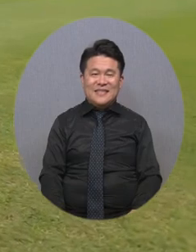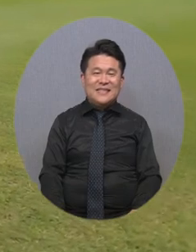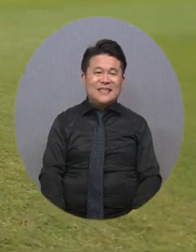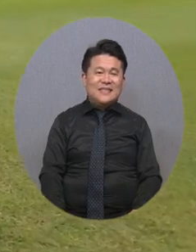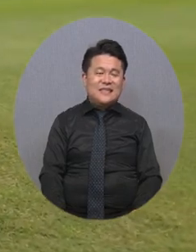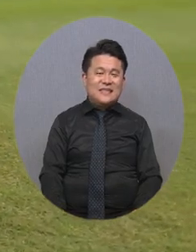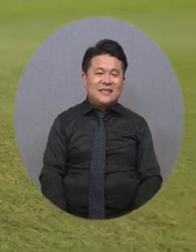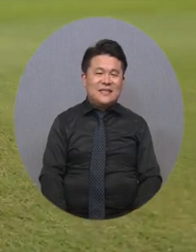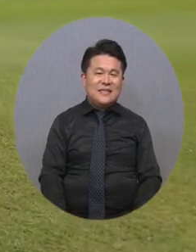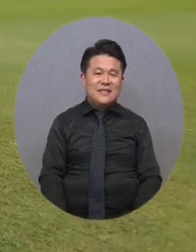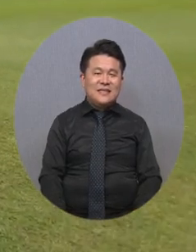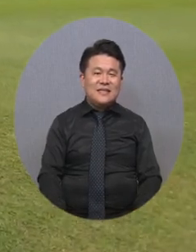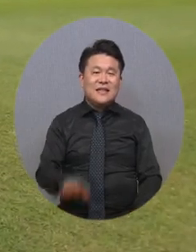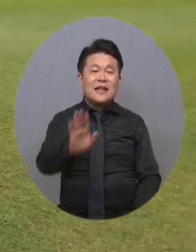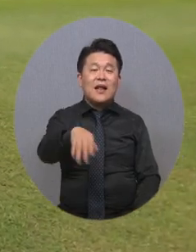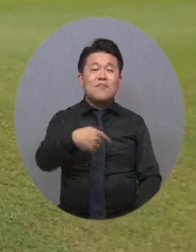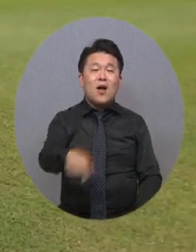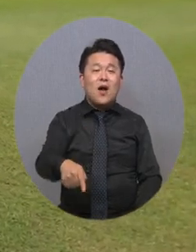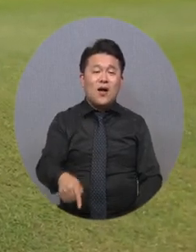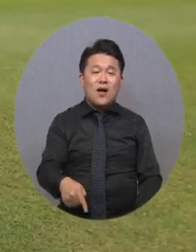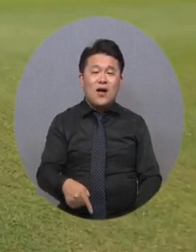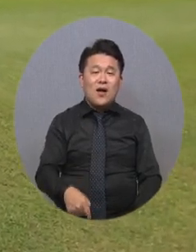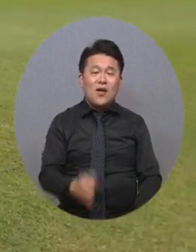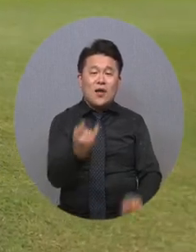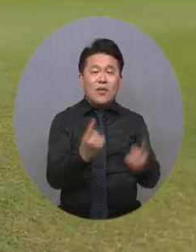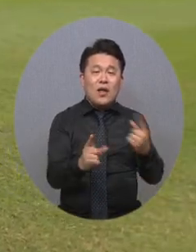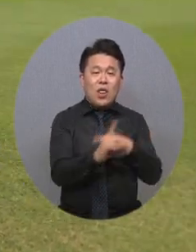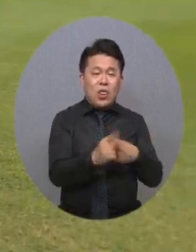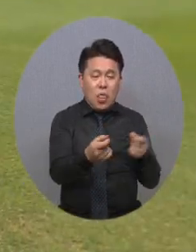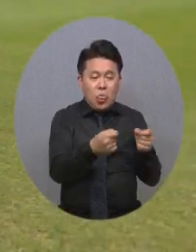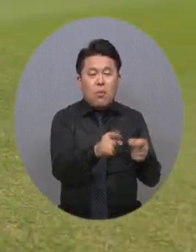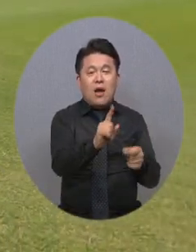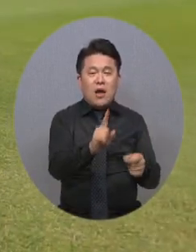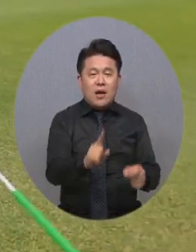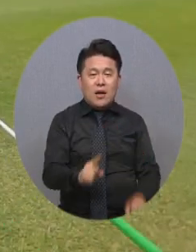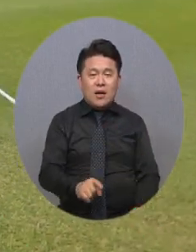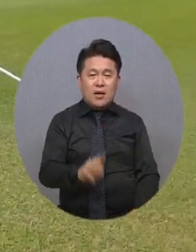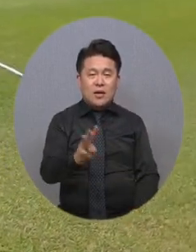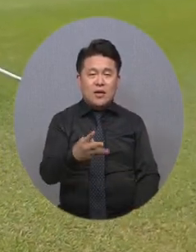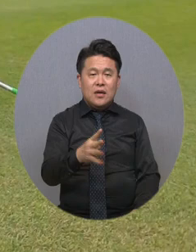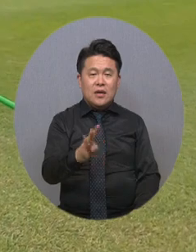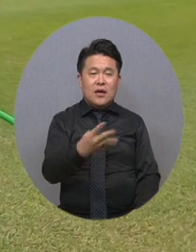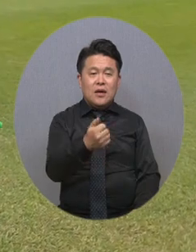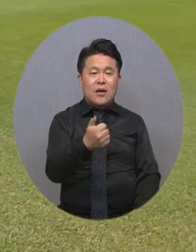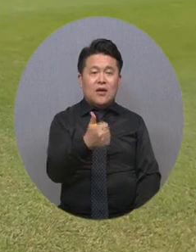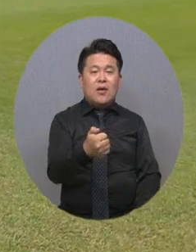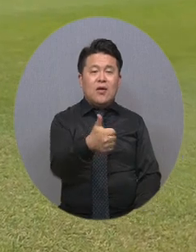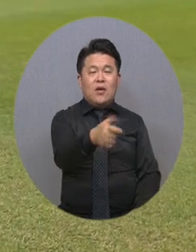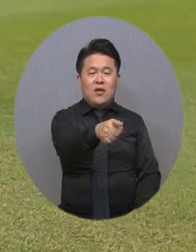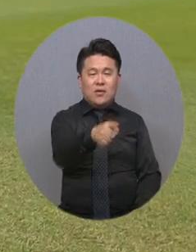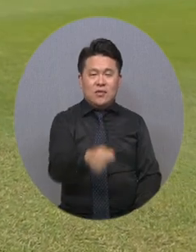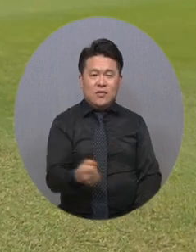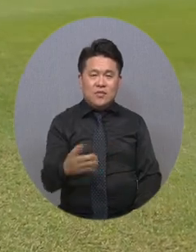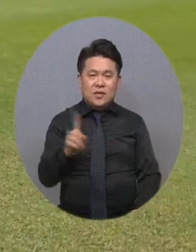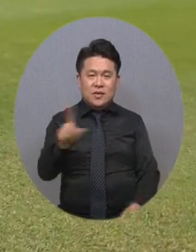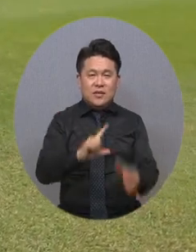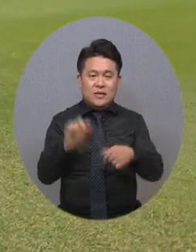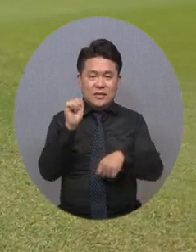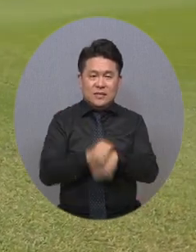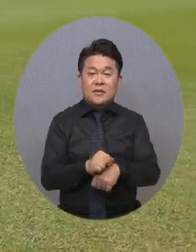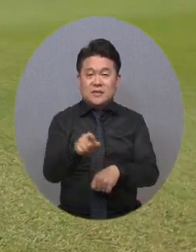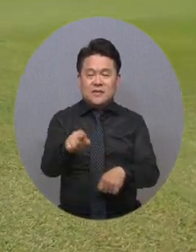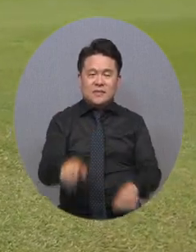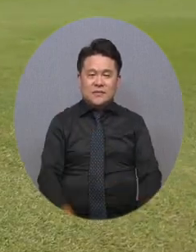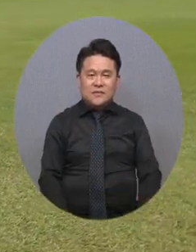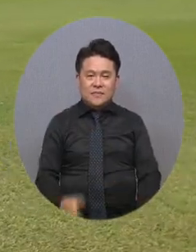300 뭡니까? 여자보다 짧게 치는? 내가 짧다고? 355번. 1번님이 더 잘 치셨어요. 355번.